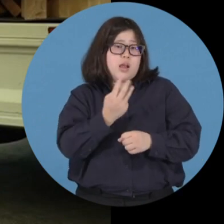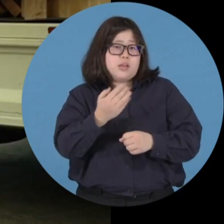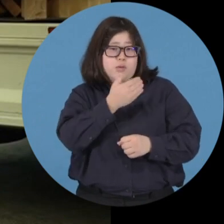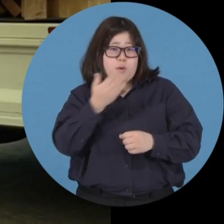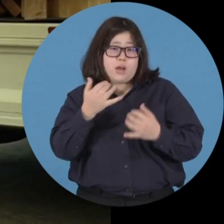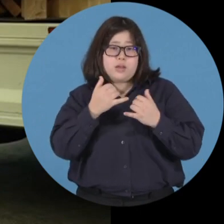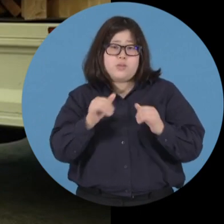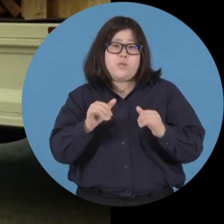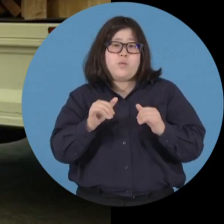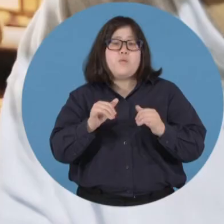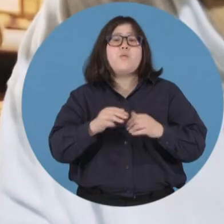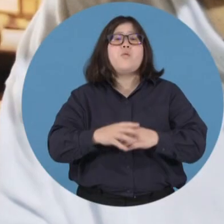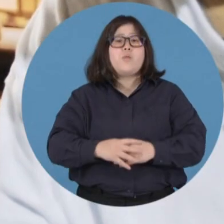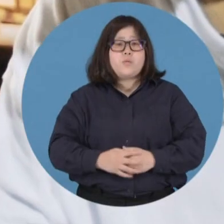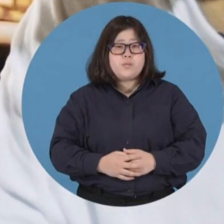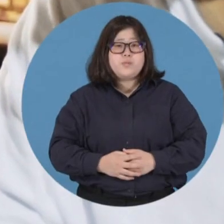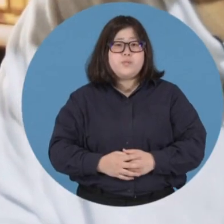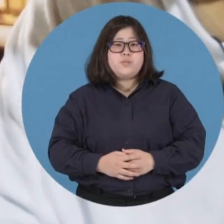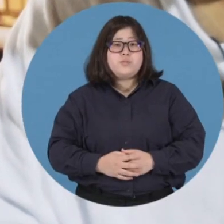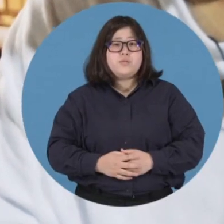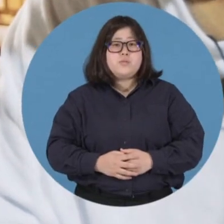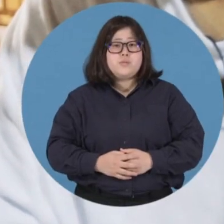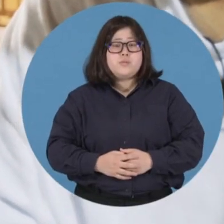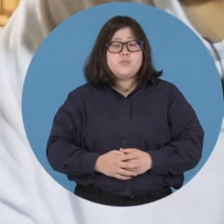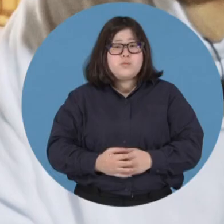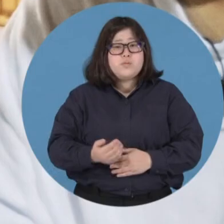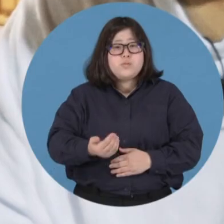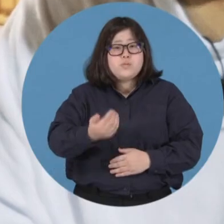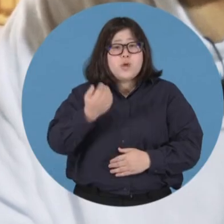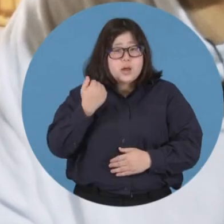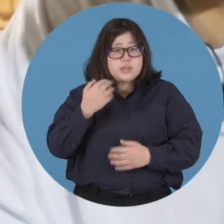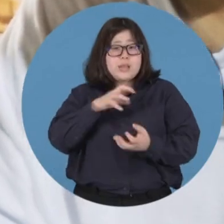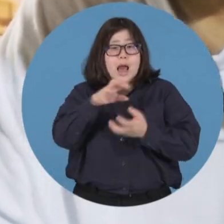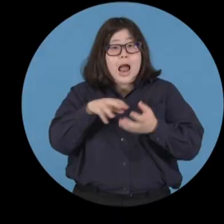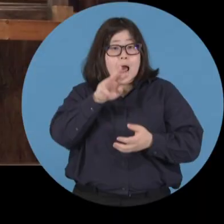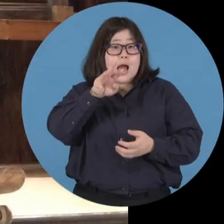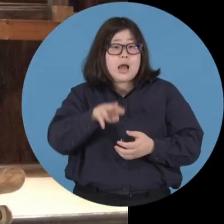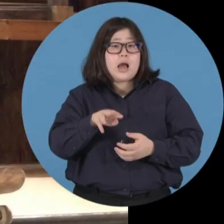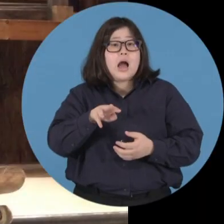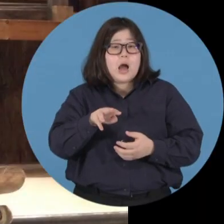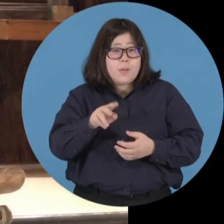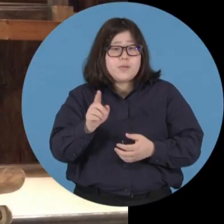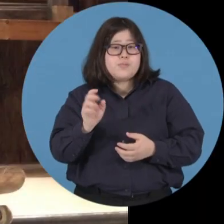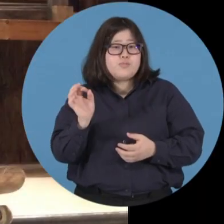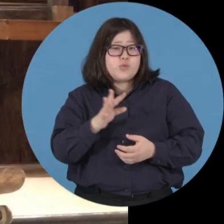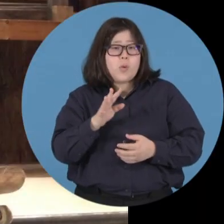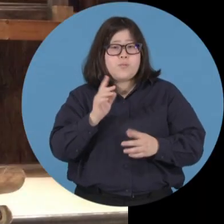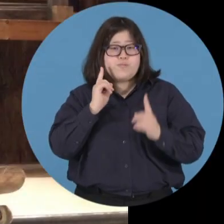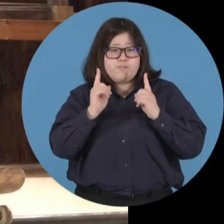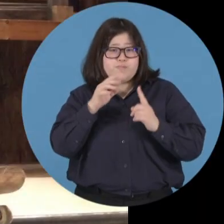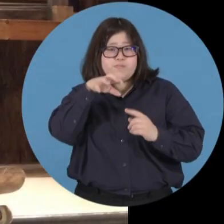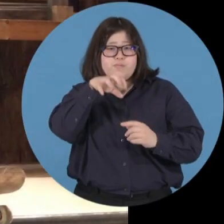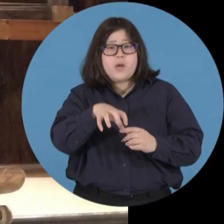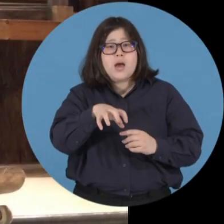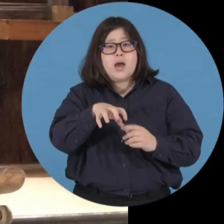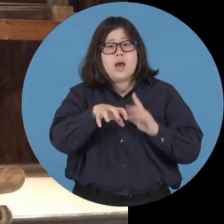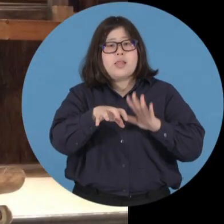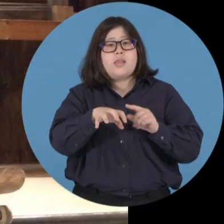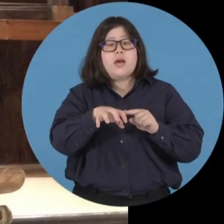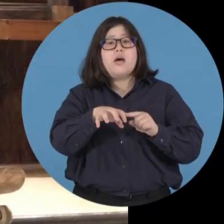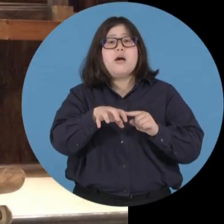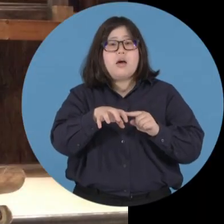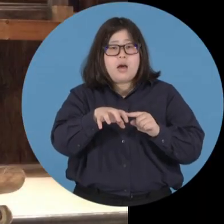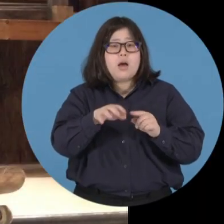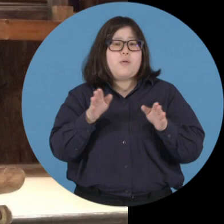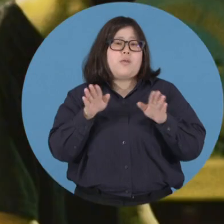ちだ。 もともと荒川に無料で滑れる地元のスケーターたちが集まってた場所があったんですけど、ここ